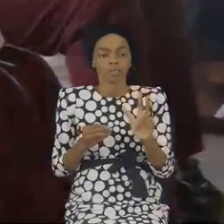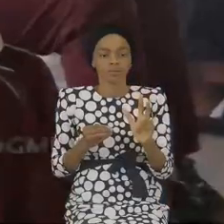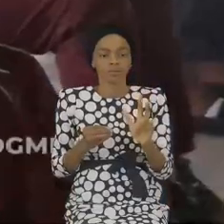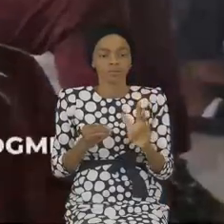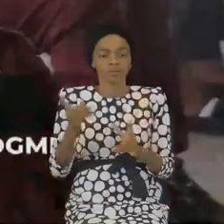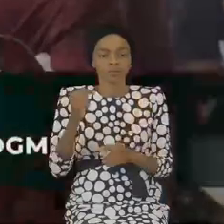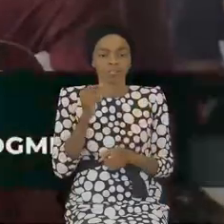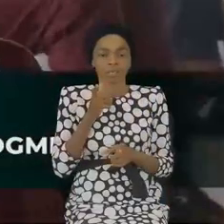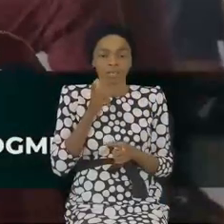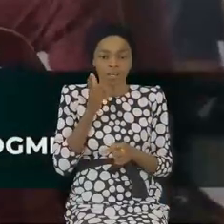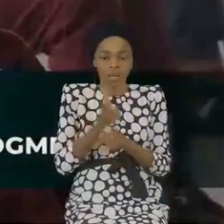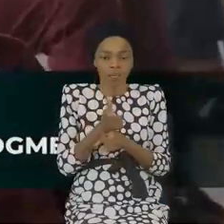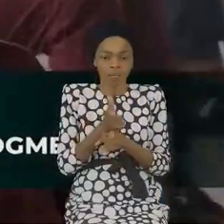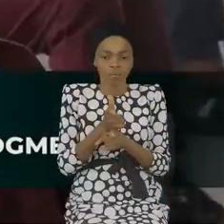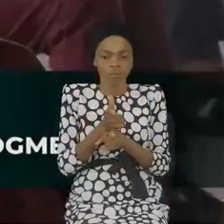jugements du désert.